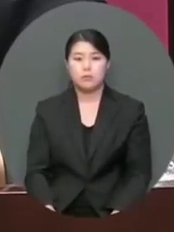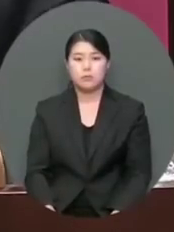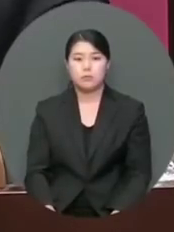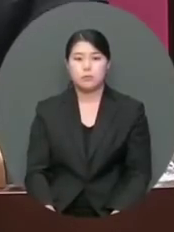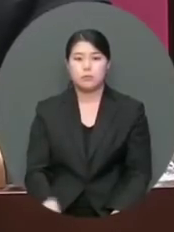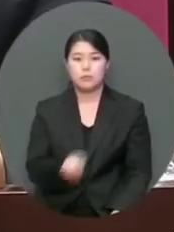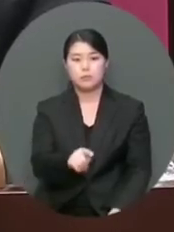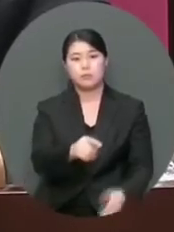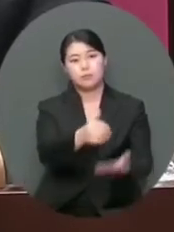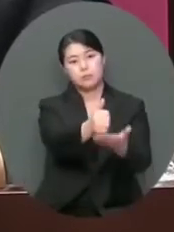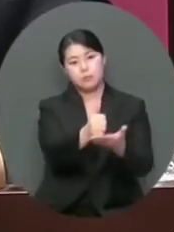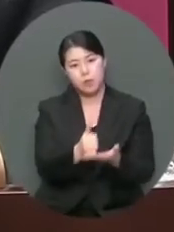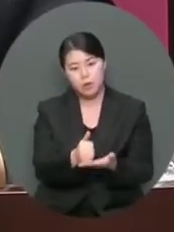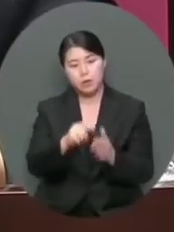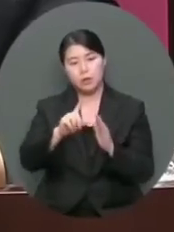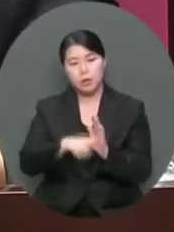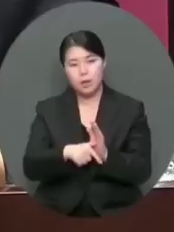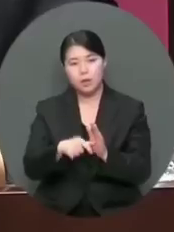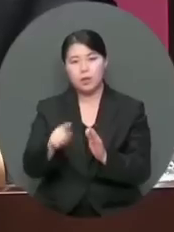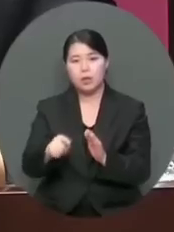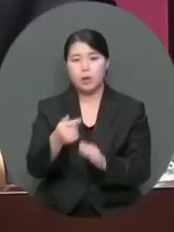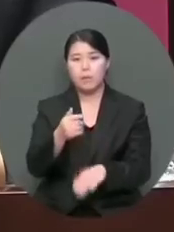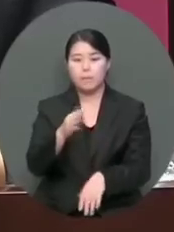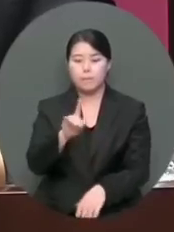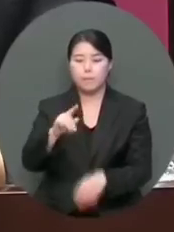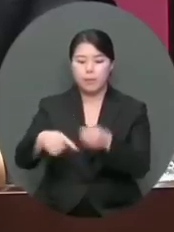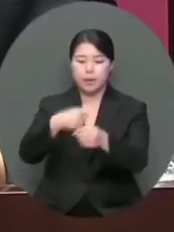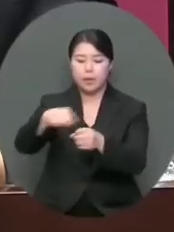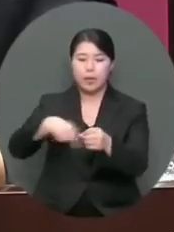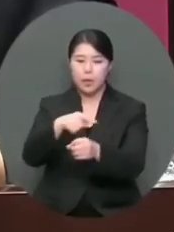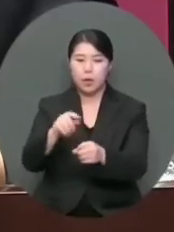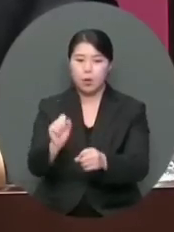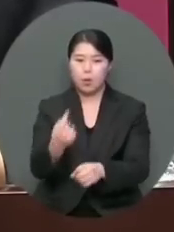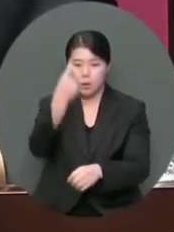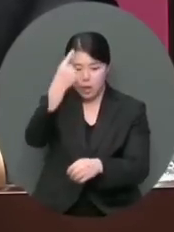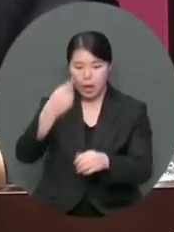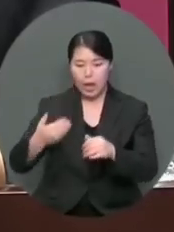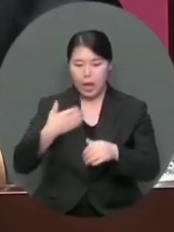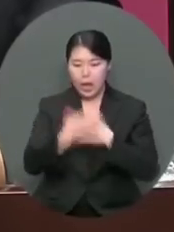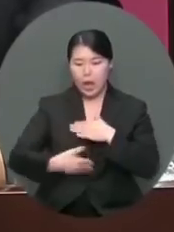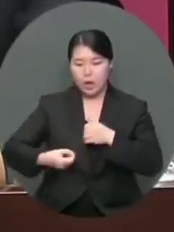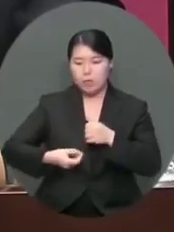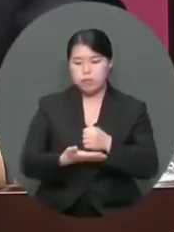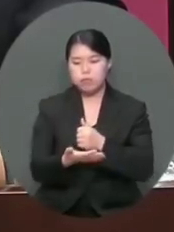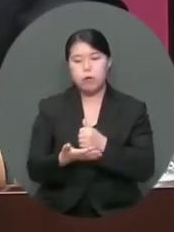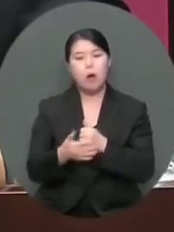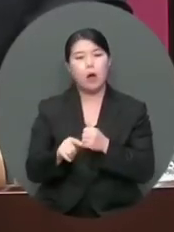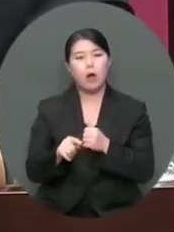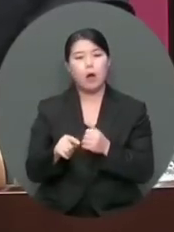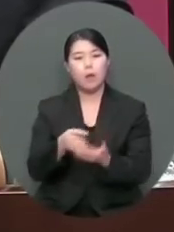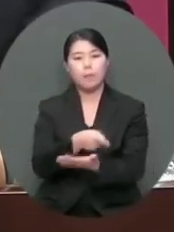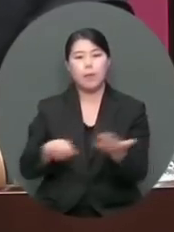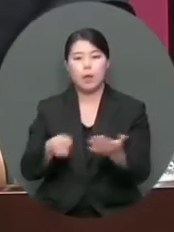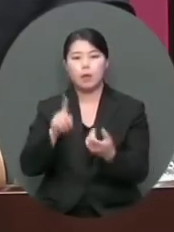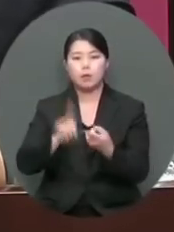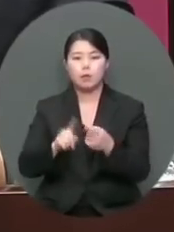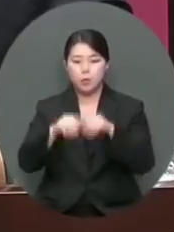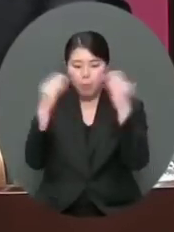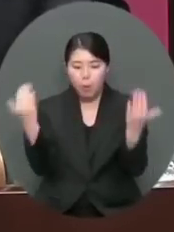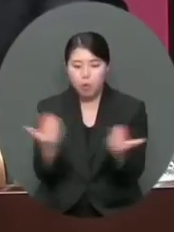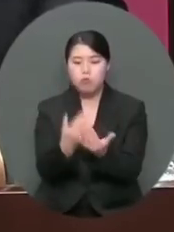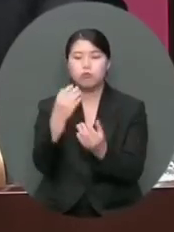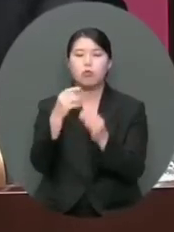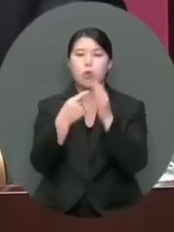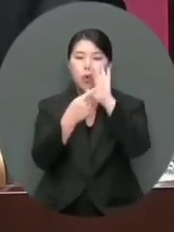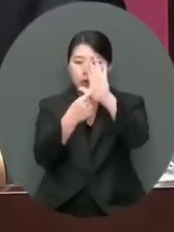이분들 오시면 잔류 방사능으로 인한 내부 피폭이 얼마나 무서운 것인지 생생한 증언을 국민들께 공개해 주셨으면